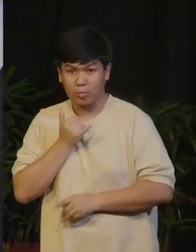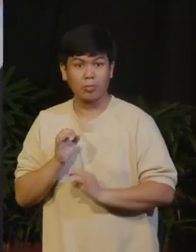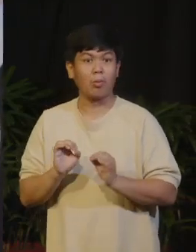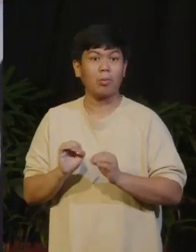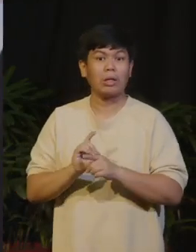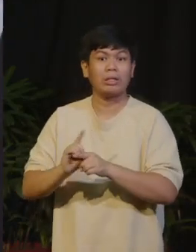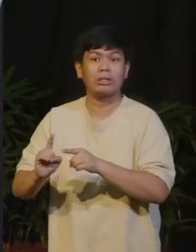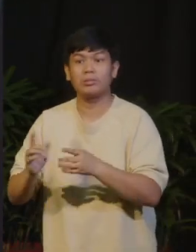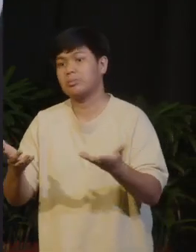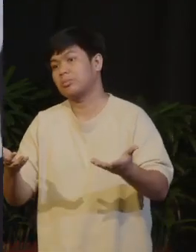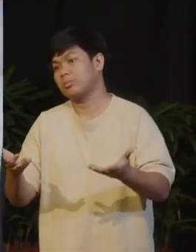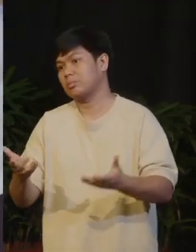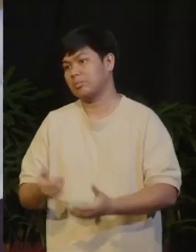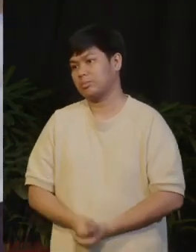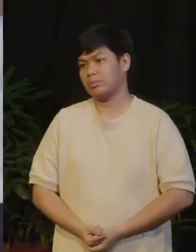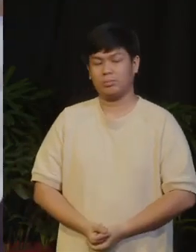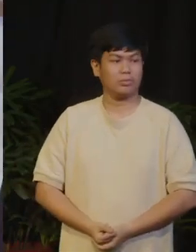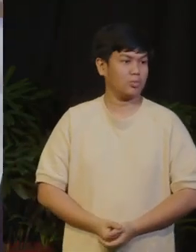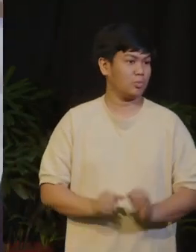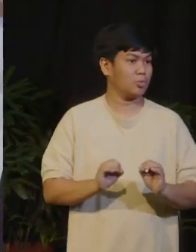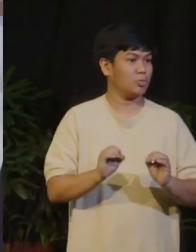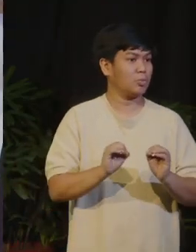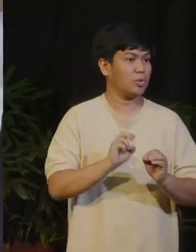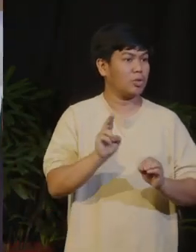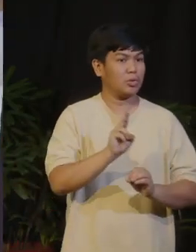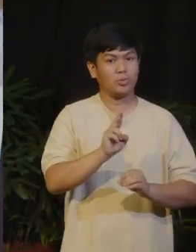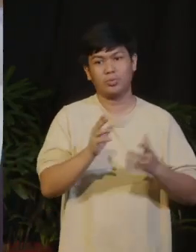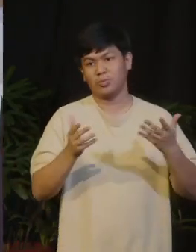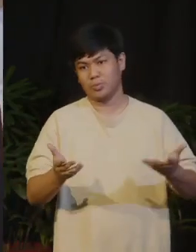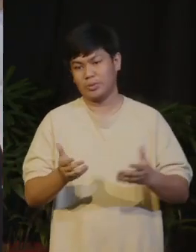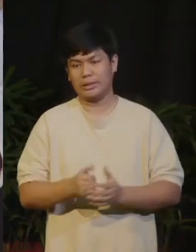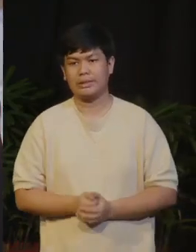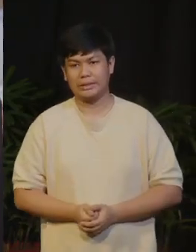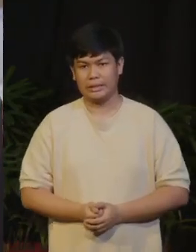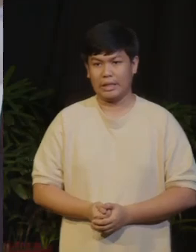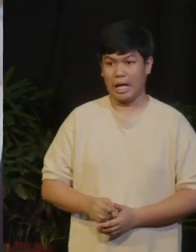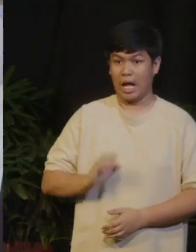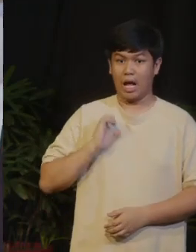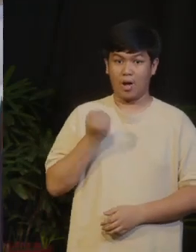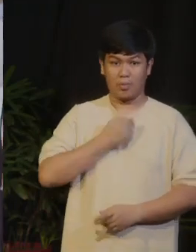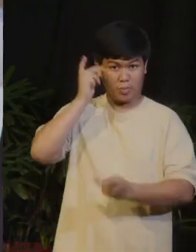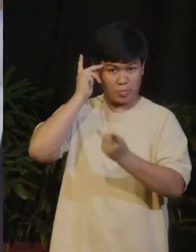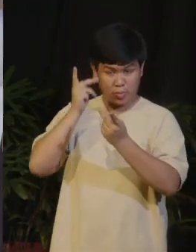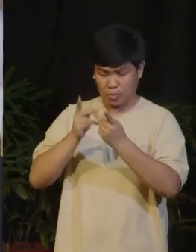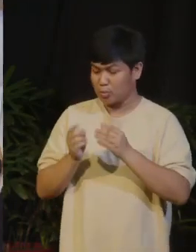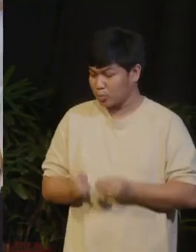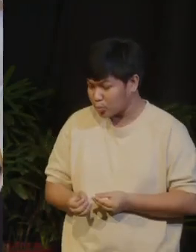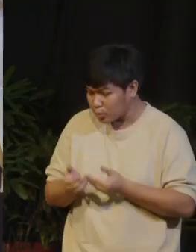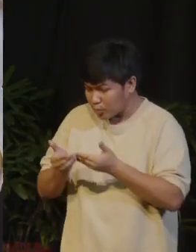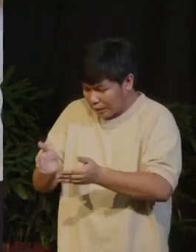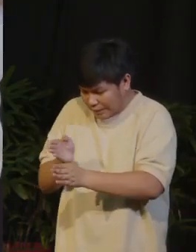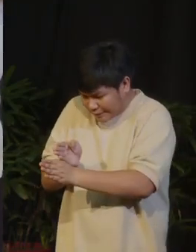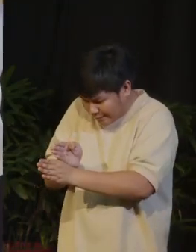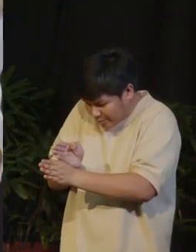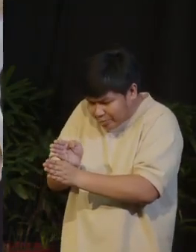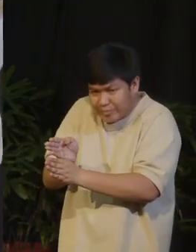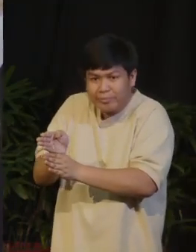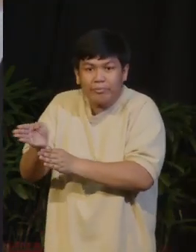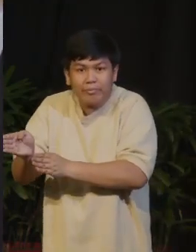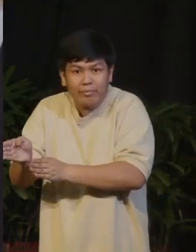discipline. Yung pagpapaalala, pagtutuwid ng kapwa mananampalataya